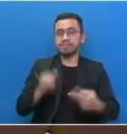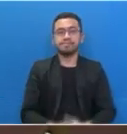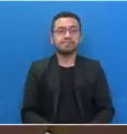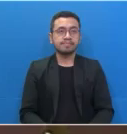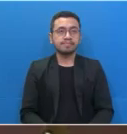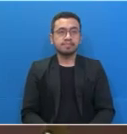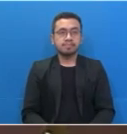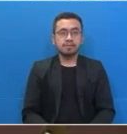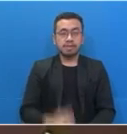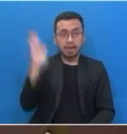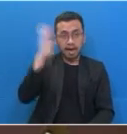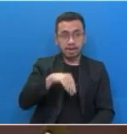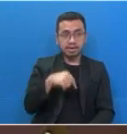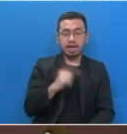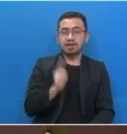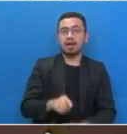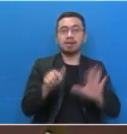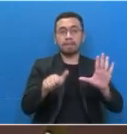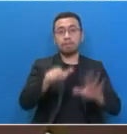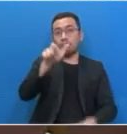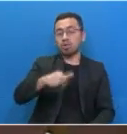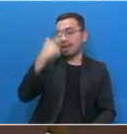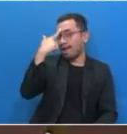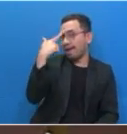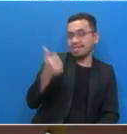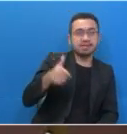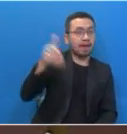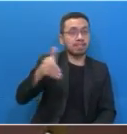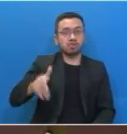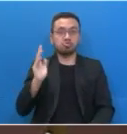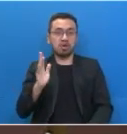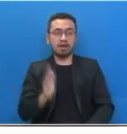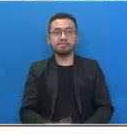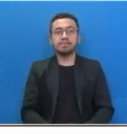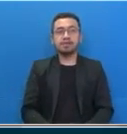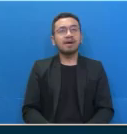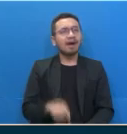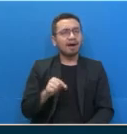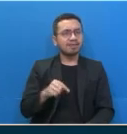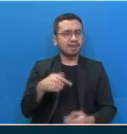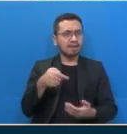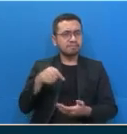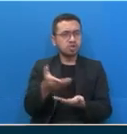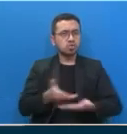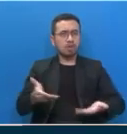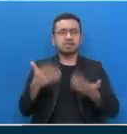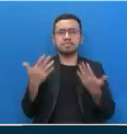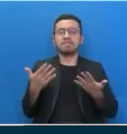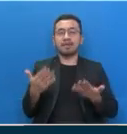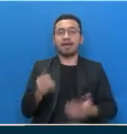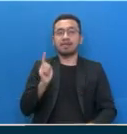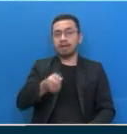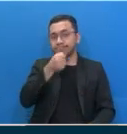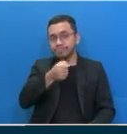Yosua hari ini, saudara, menghadirkan 6 orang ahli. Selengkapnya kita tanyakan kepada jurnalis Kompas TV, Dian Silitonga dari Pengadilan Negeri Jakarta